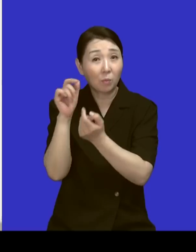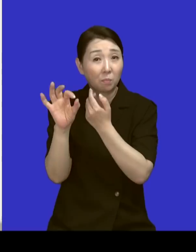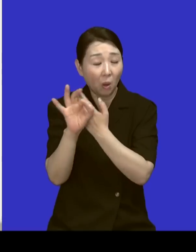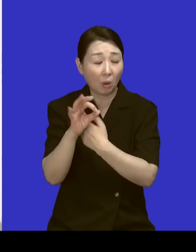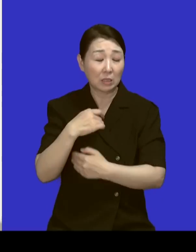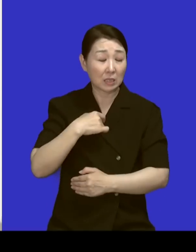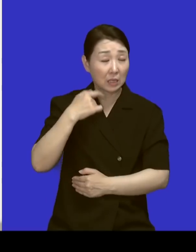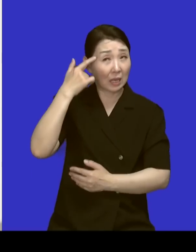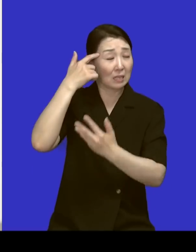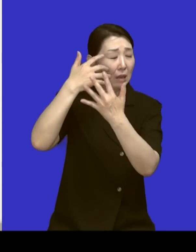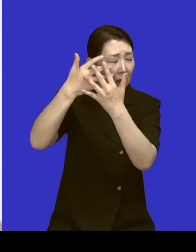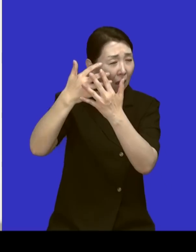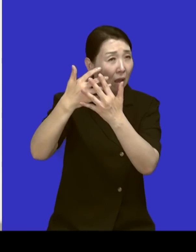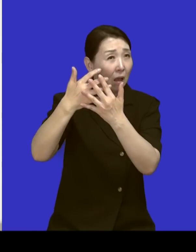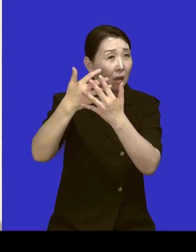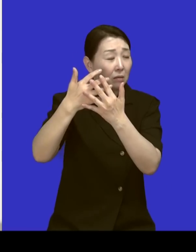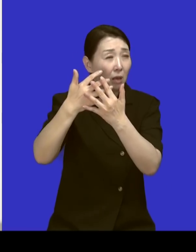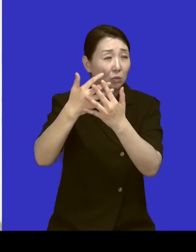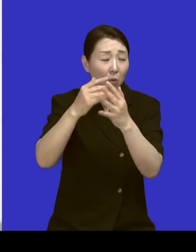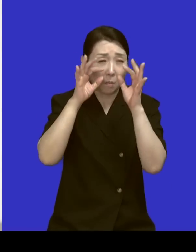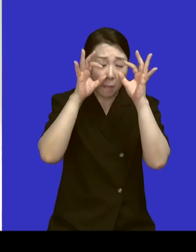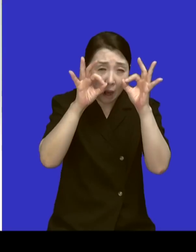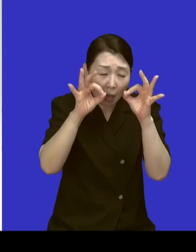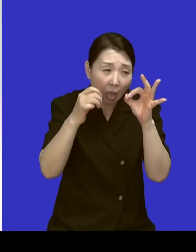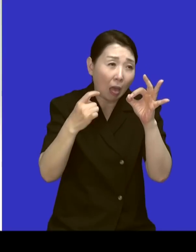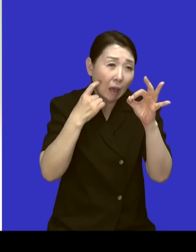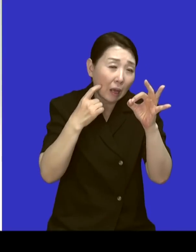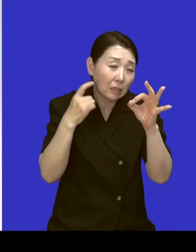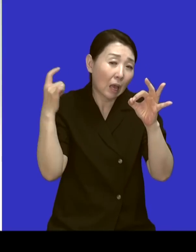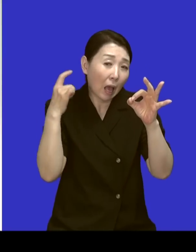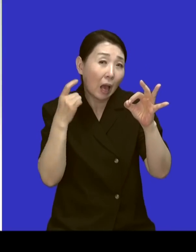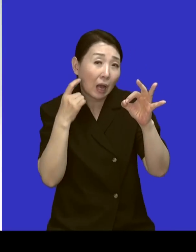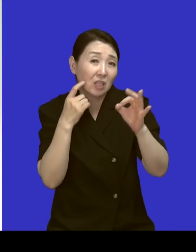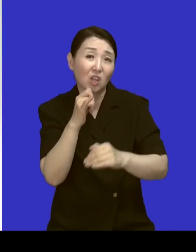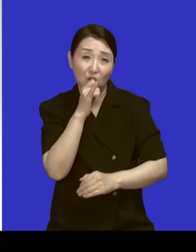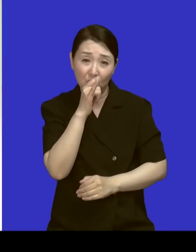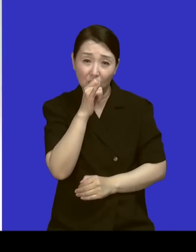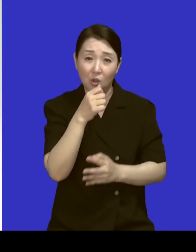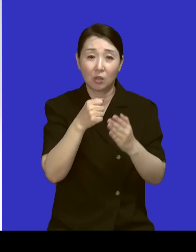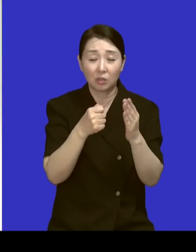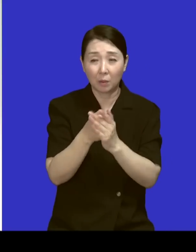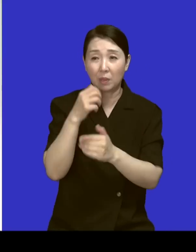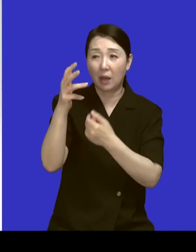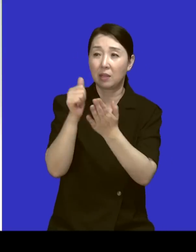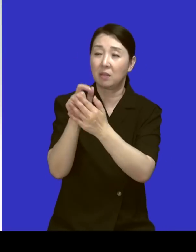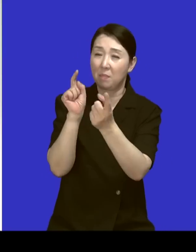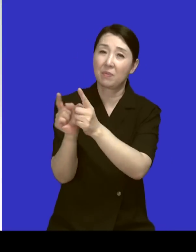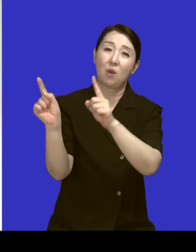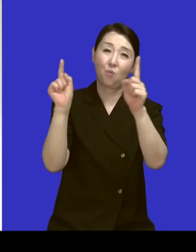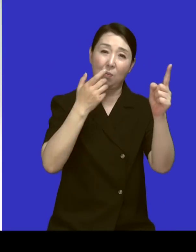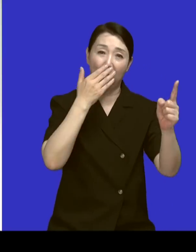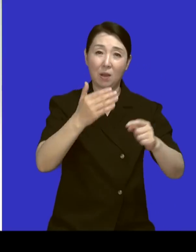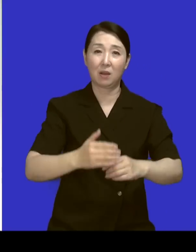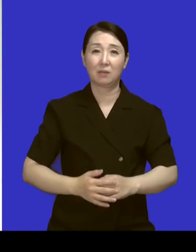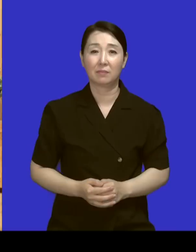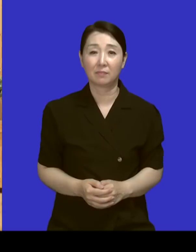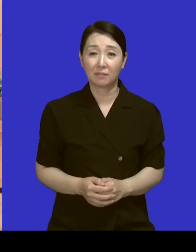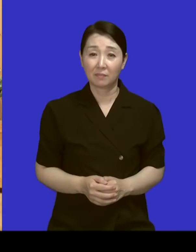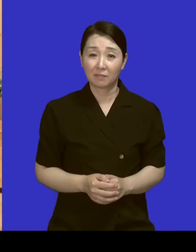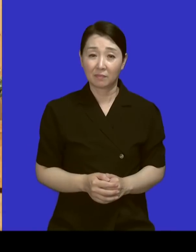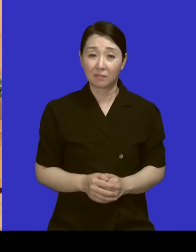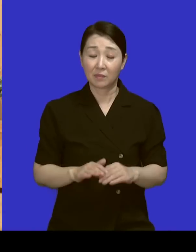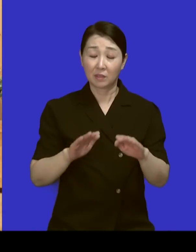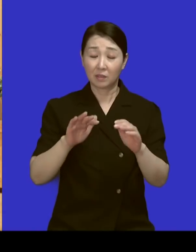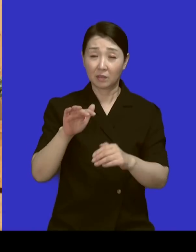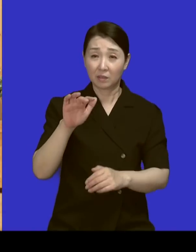그 망상들이 한시가 되고 한청이 될 수도 있었겠죠. 예, 예. 근데 다행히 하나님을 만나서 회복의 예. 과정으로 접어들 수 있었어요. 예, 지금 말씀하신